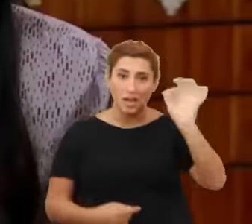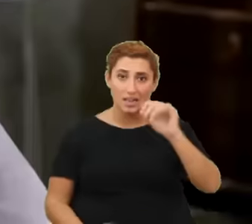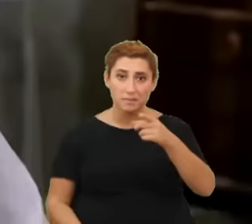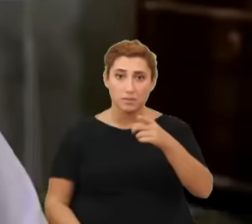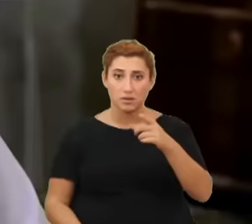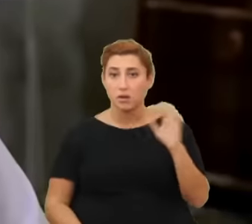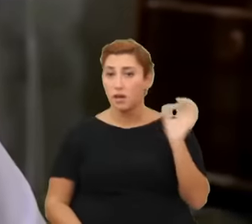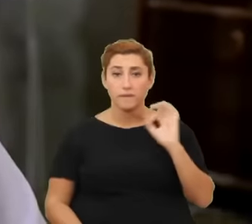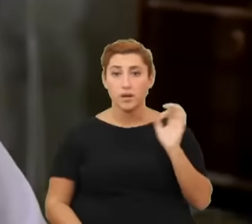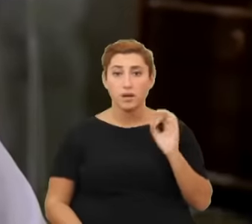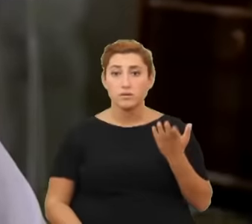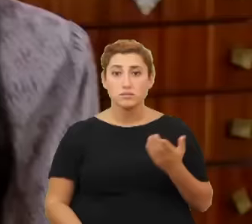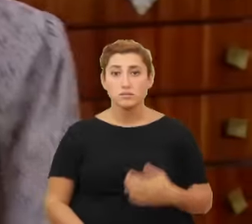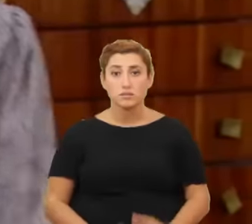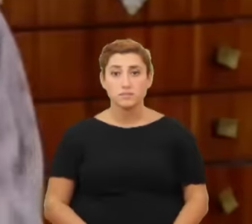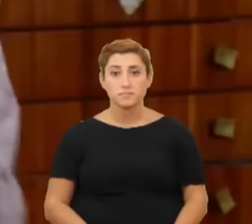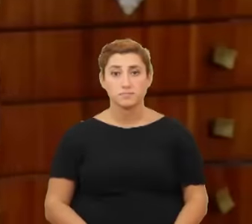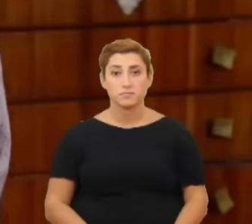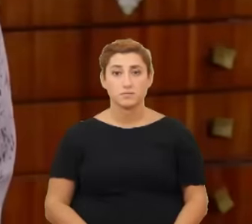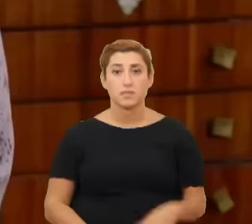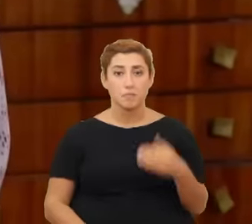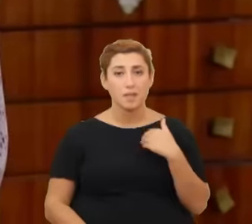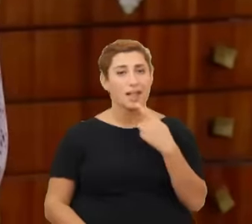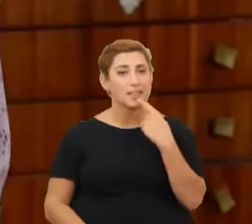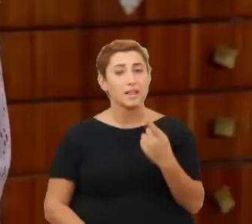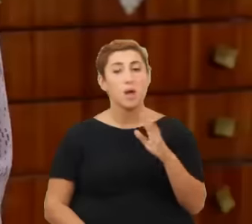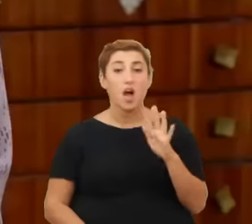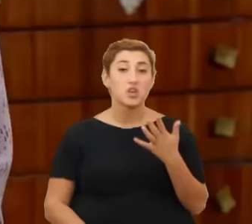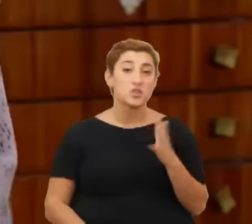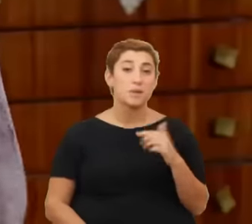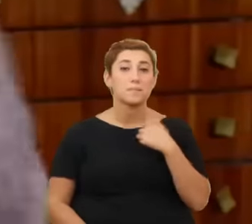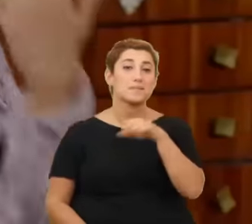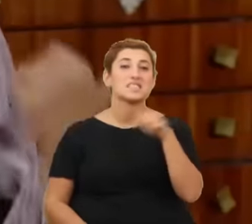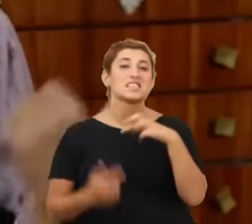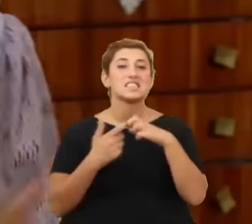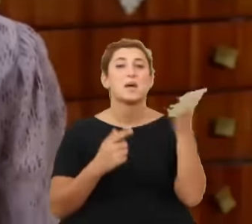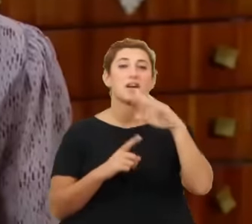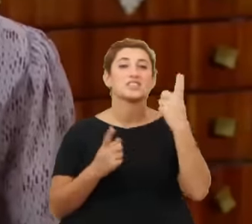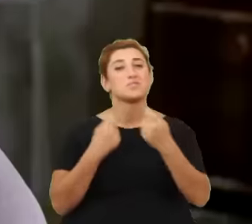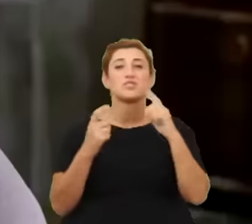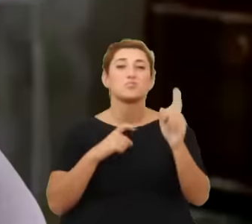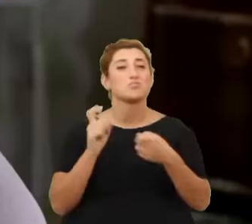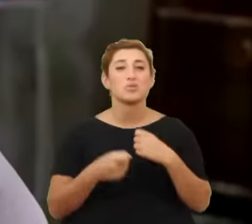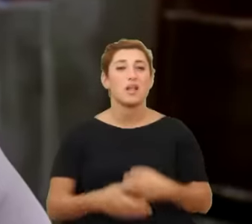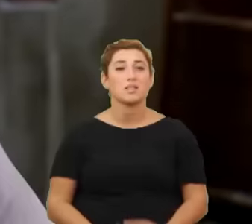değil mi? Evet, evet. Ben diyeyim, acaba biz Rıza'ya başka bir iş mi